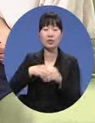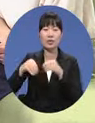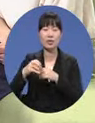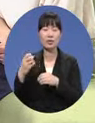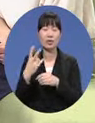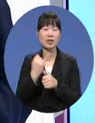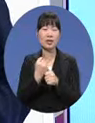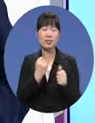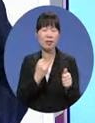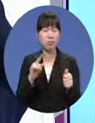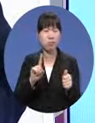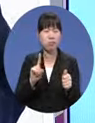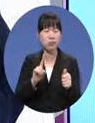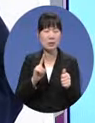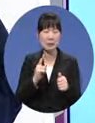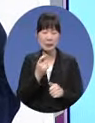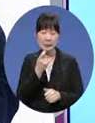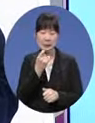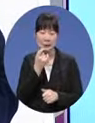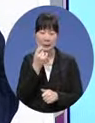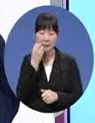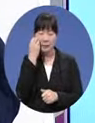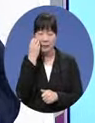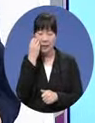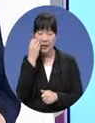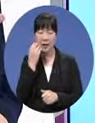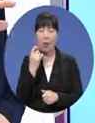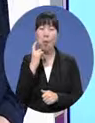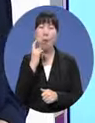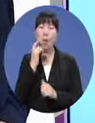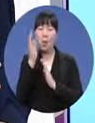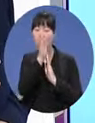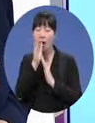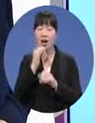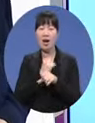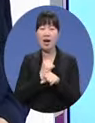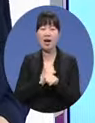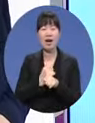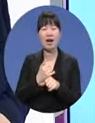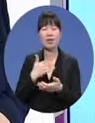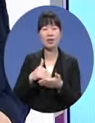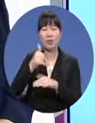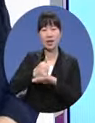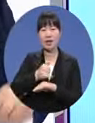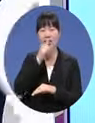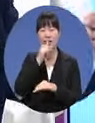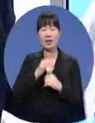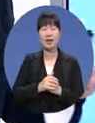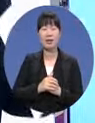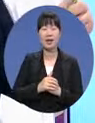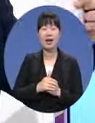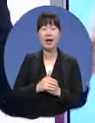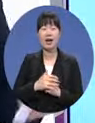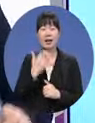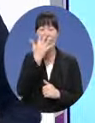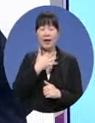또 남편이 뭔가 좀 낌새가 이상하다일수록 위장을 많이 한다는 통계가 나온 거 아세요? 네.